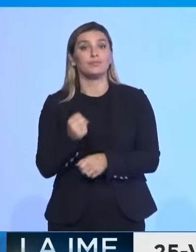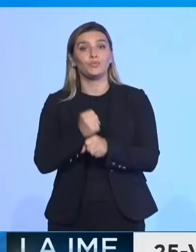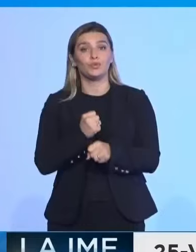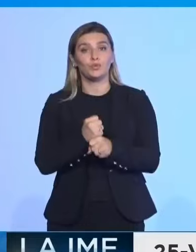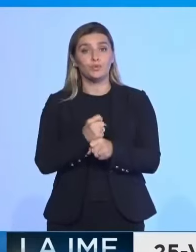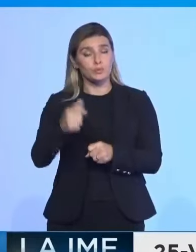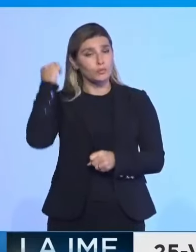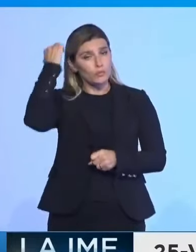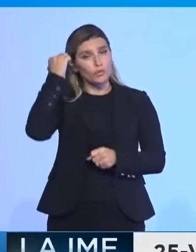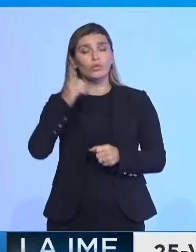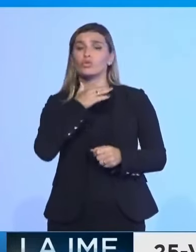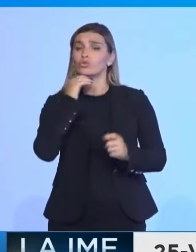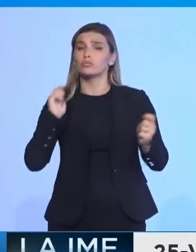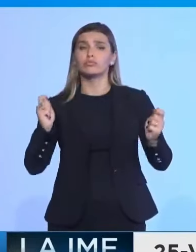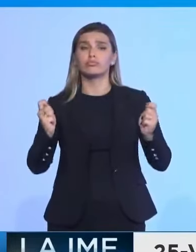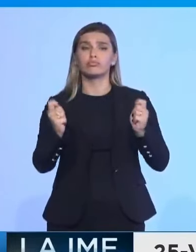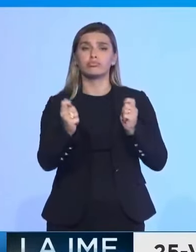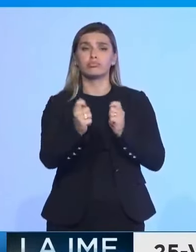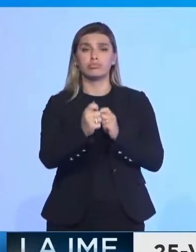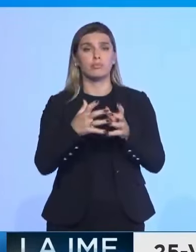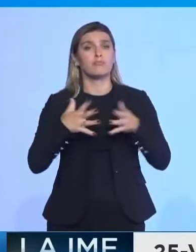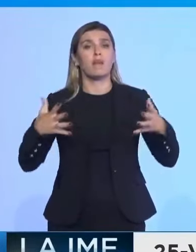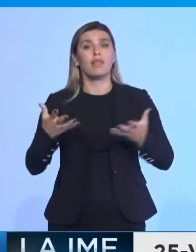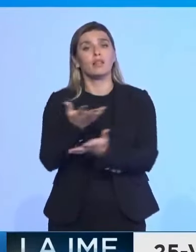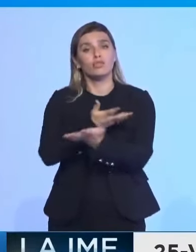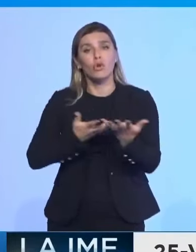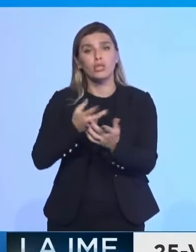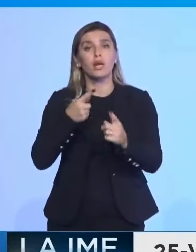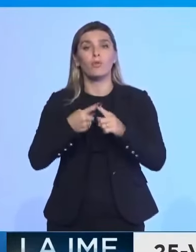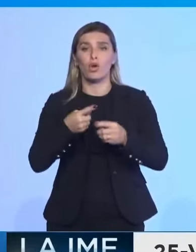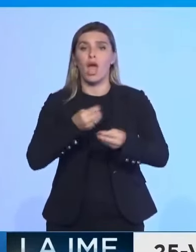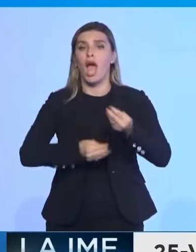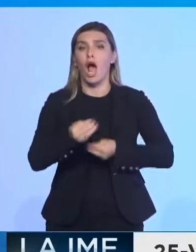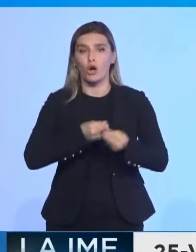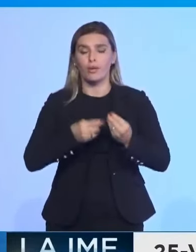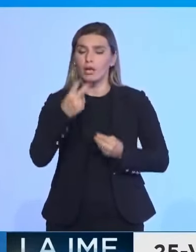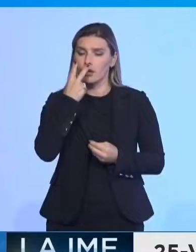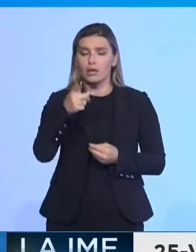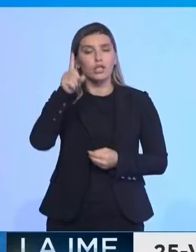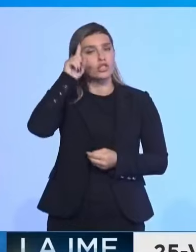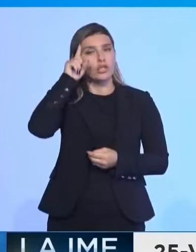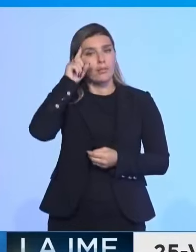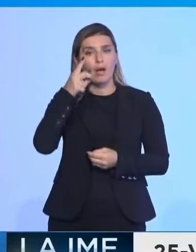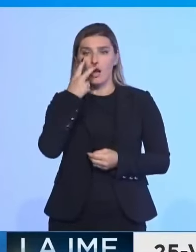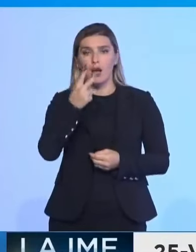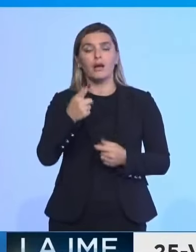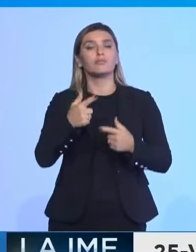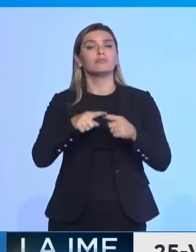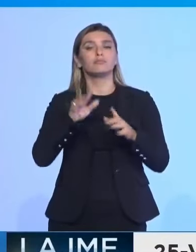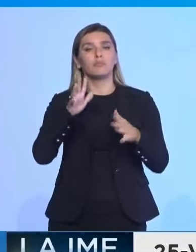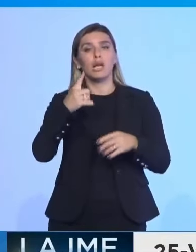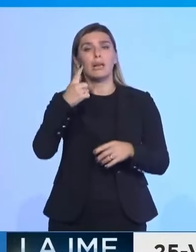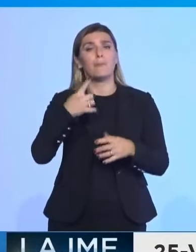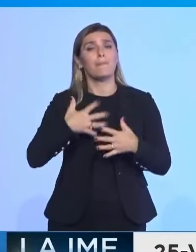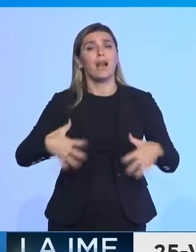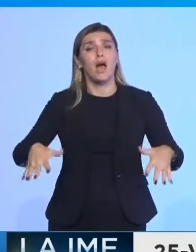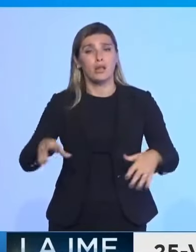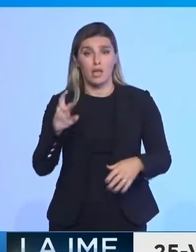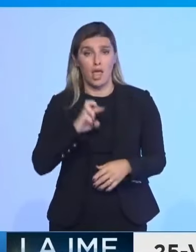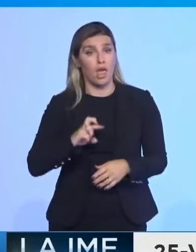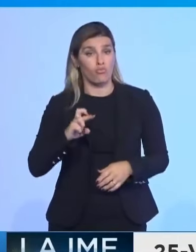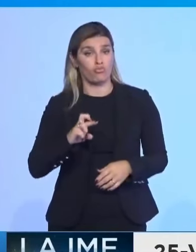ndërmarë hapat e mdhenjë drejt zhvillimit ekonomik dhe social. Kosova është një rrëfim suksesi. Gjermania ka investuar gati 1 miliard euro, qysh